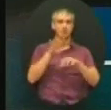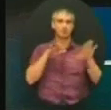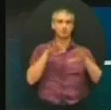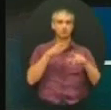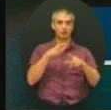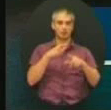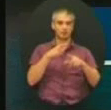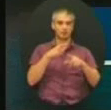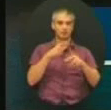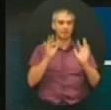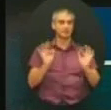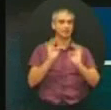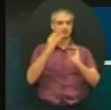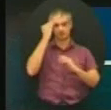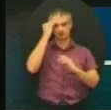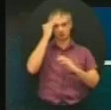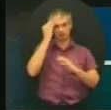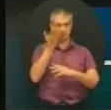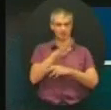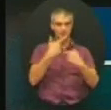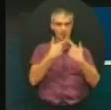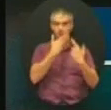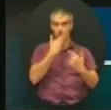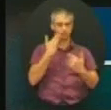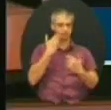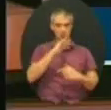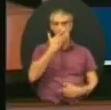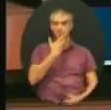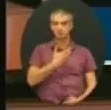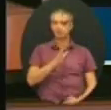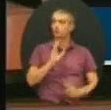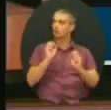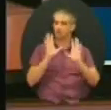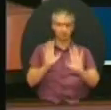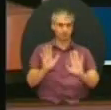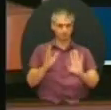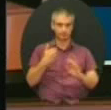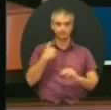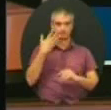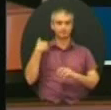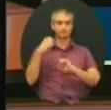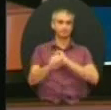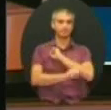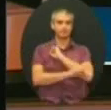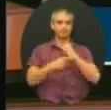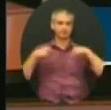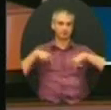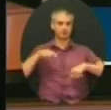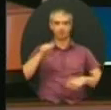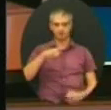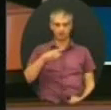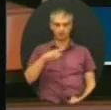הממשלה בטקס הזיכרון לחללי מלחמת יום הכיפורים בהר הרצל. אוקיי, אז אני הייתי סגנית יושב ראש הכנסת